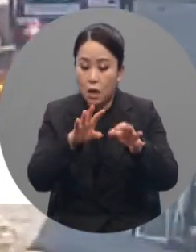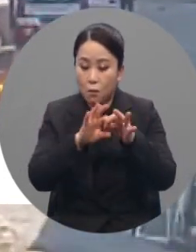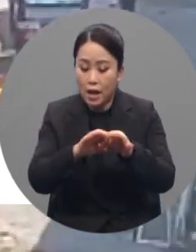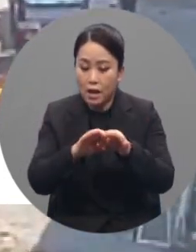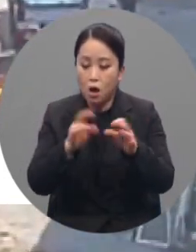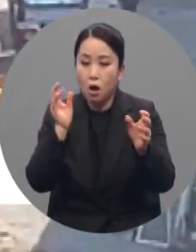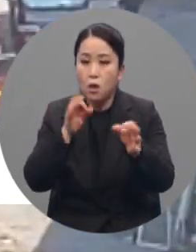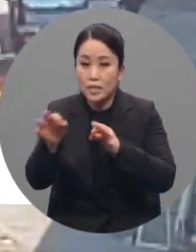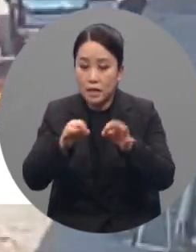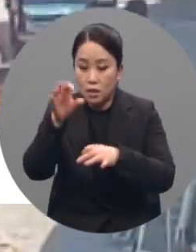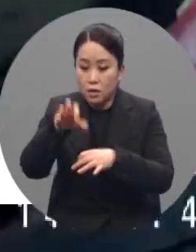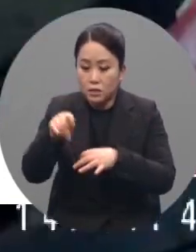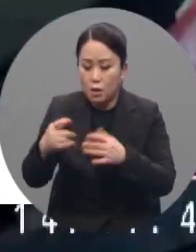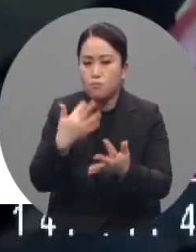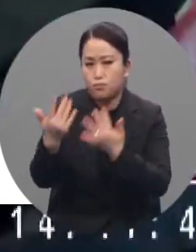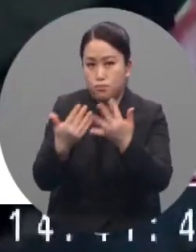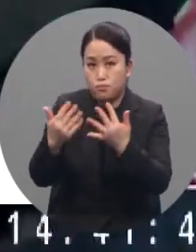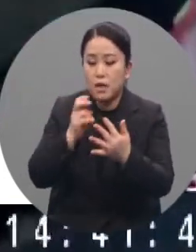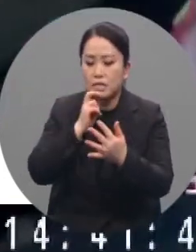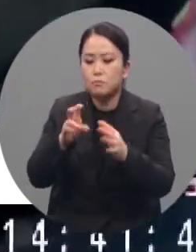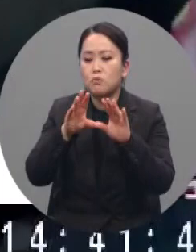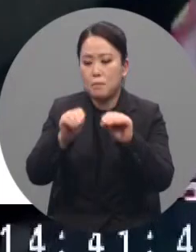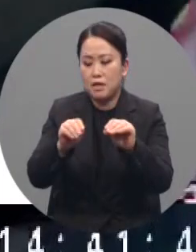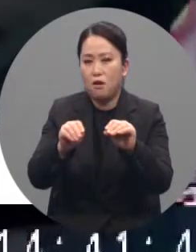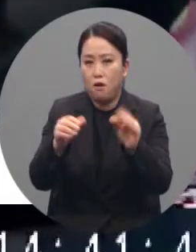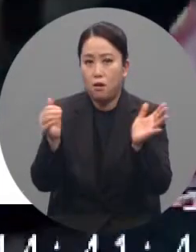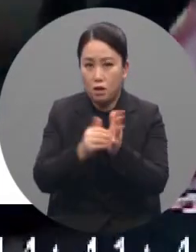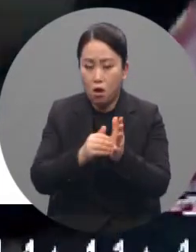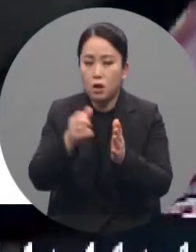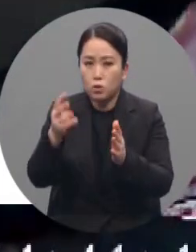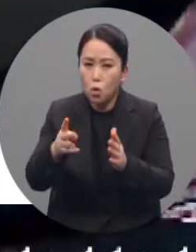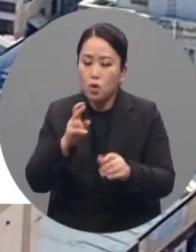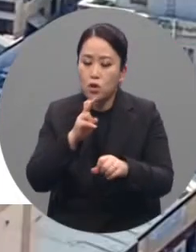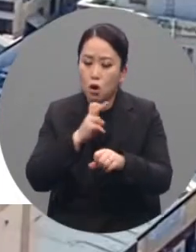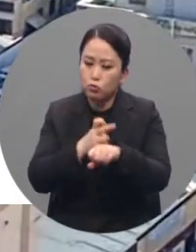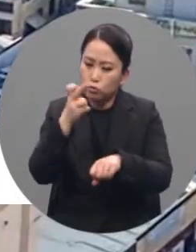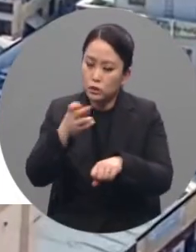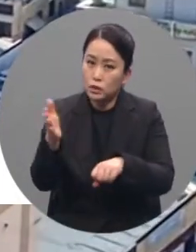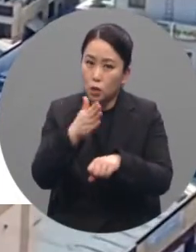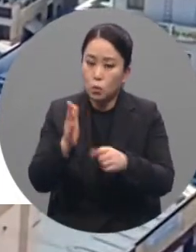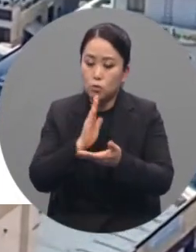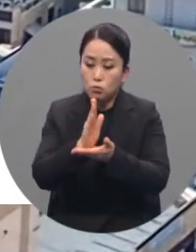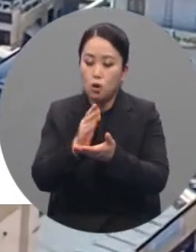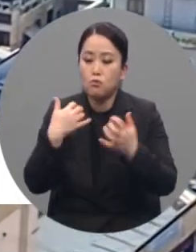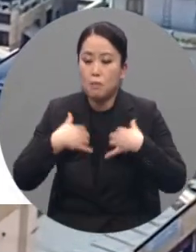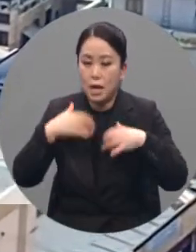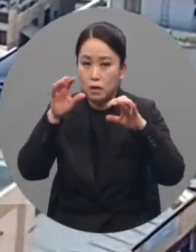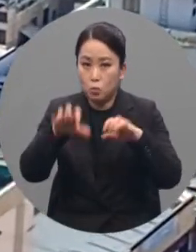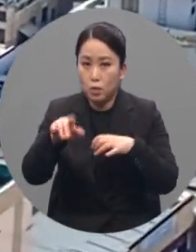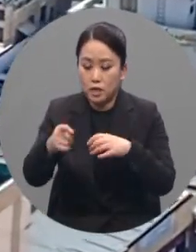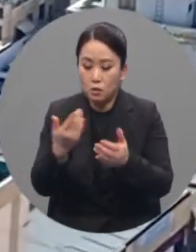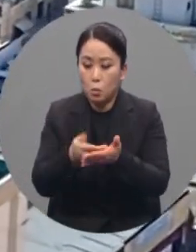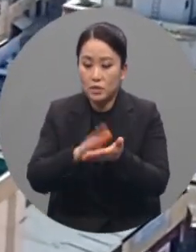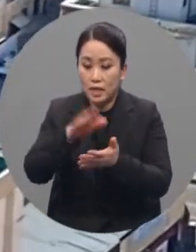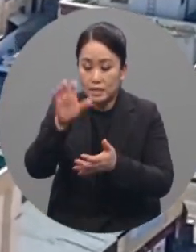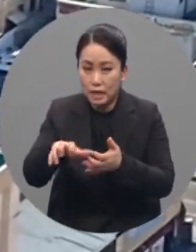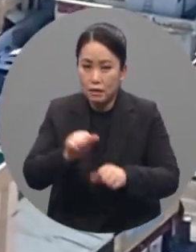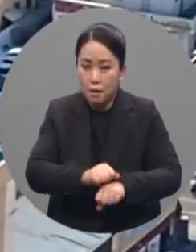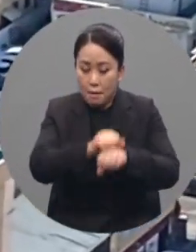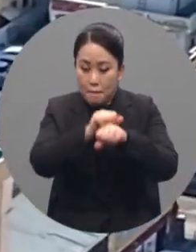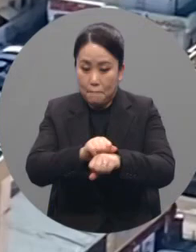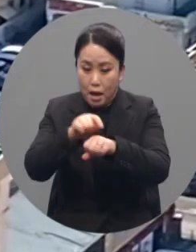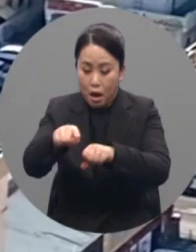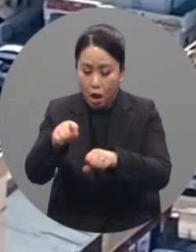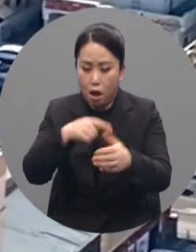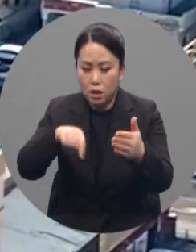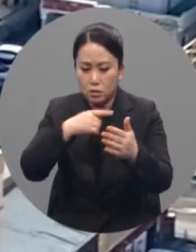20여분 만에 꺼졌고 이보다 앞선 12시쯤에 수영구 민락동 의한 공사장에서 도 쌓아둔 패자 제에서 불이